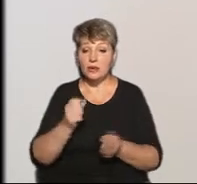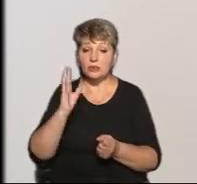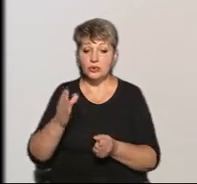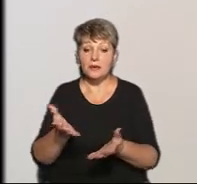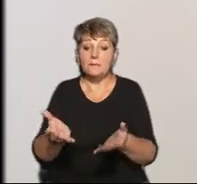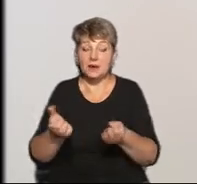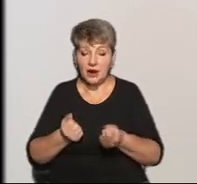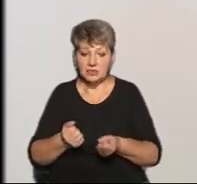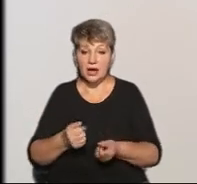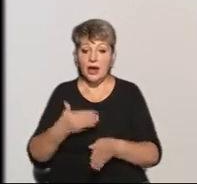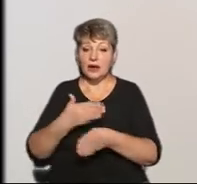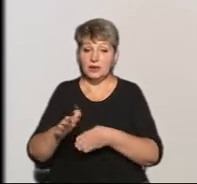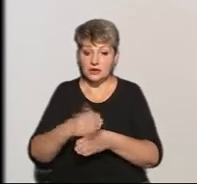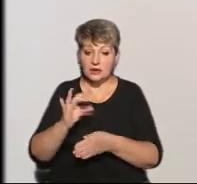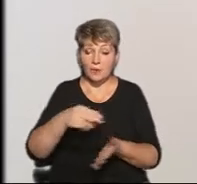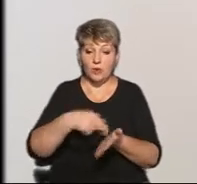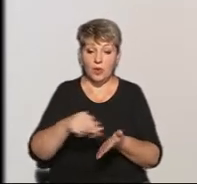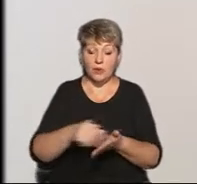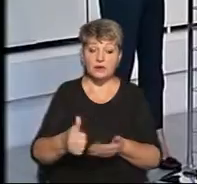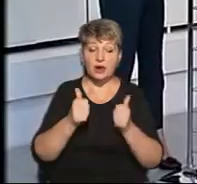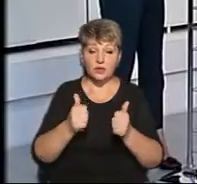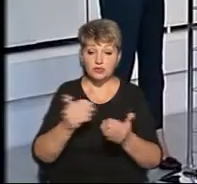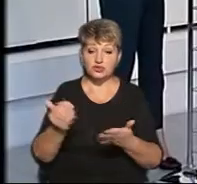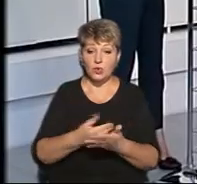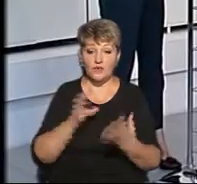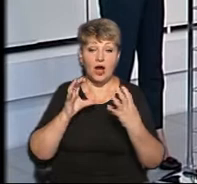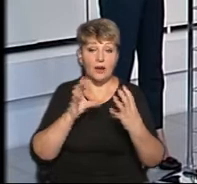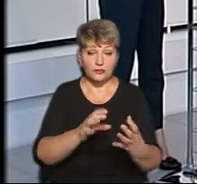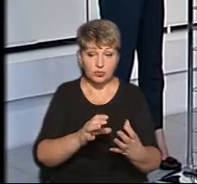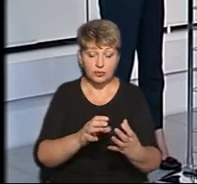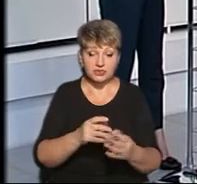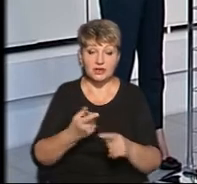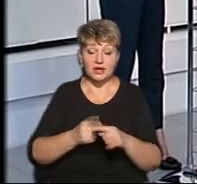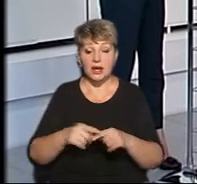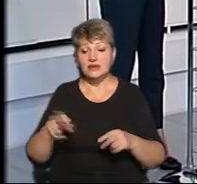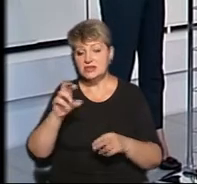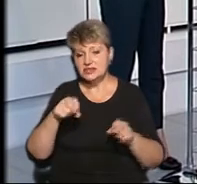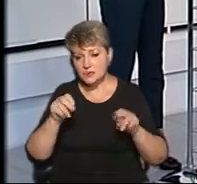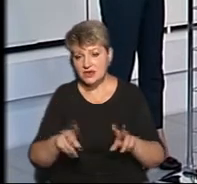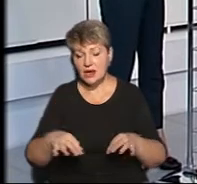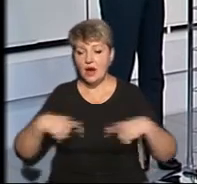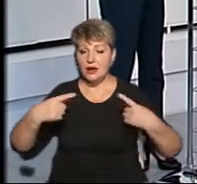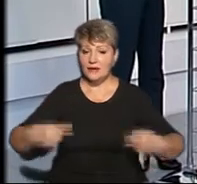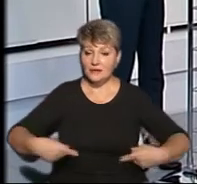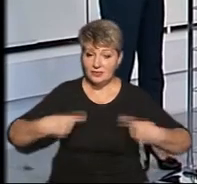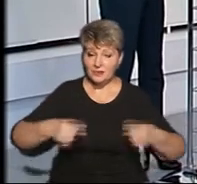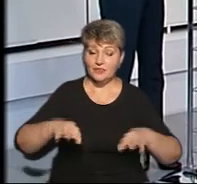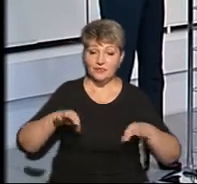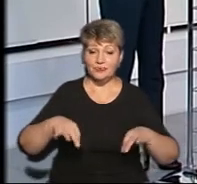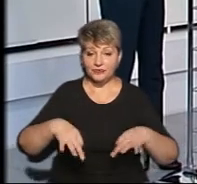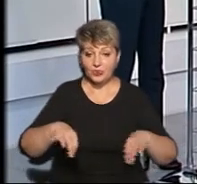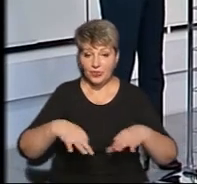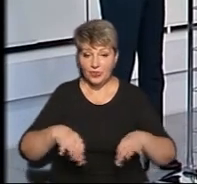купувати дорогі великогабаритні автобуси з низькою підлогою, з можливістю туди людей з інвалідністю, які можуть туди заїхати, або мами з